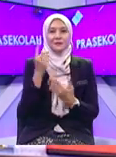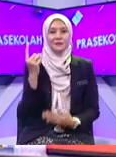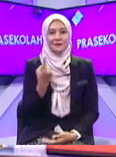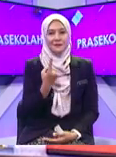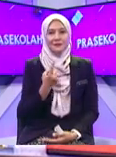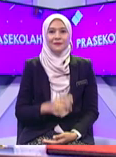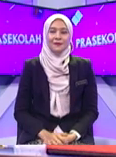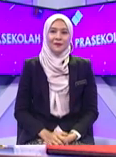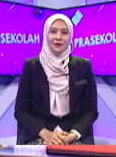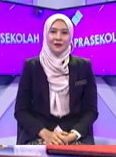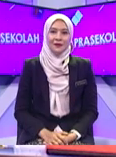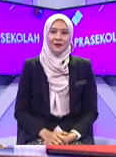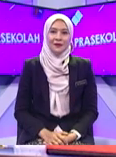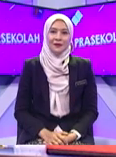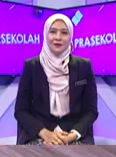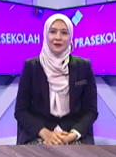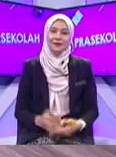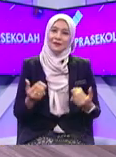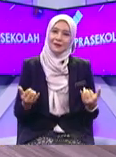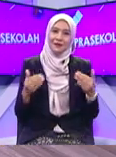sambung ke agak-agaknya